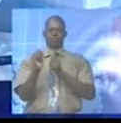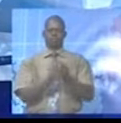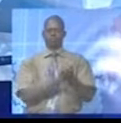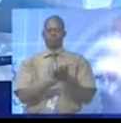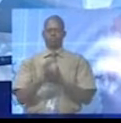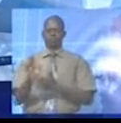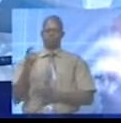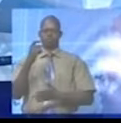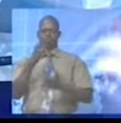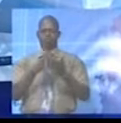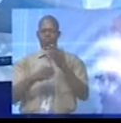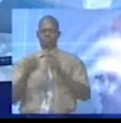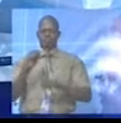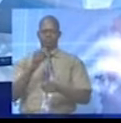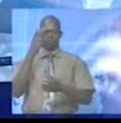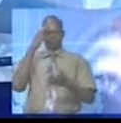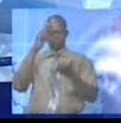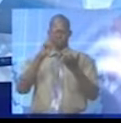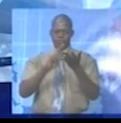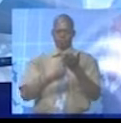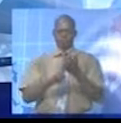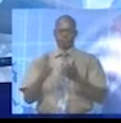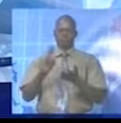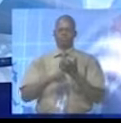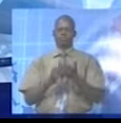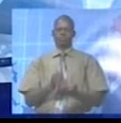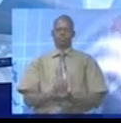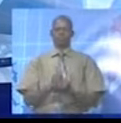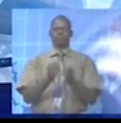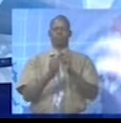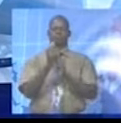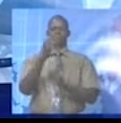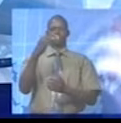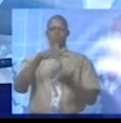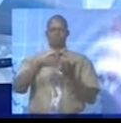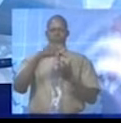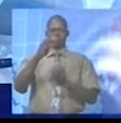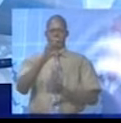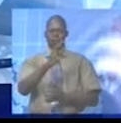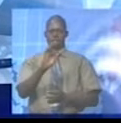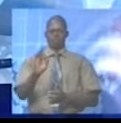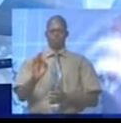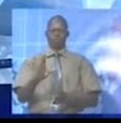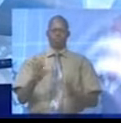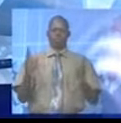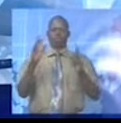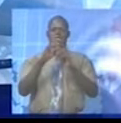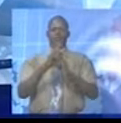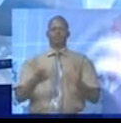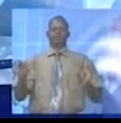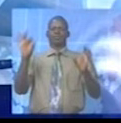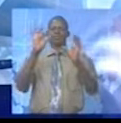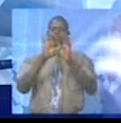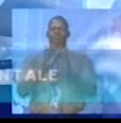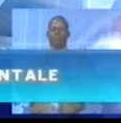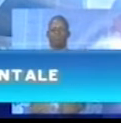recettes d'exportation. Un accord a été signé hier pour un appui de plus de 5 milliards de francs CFA au Burkina. La campagne électorale en vue de